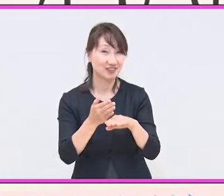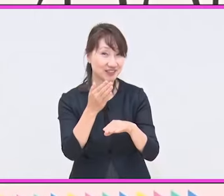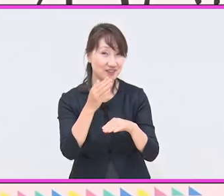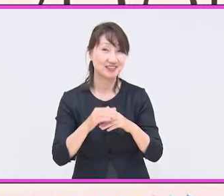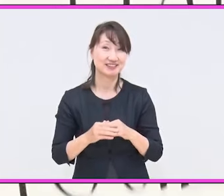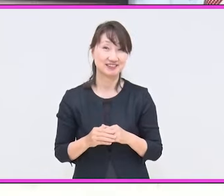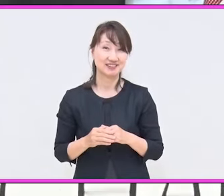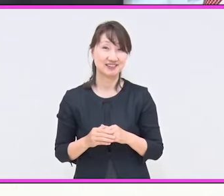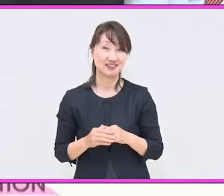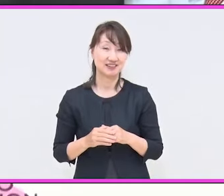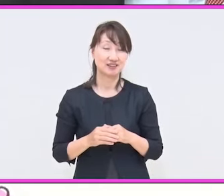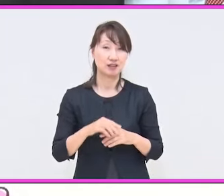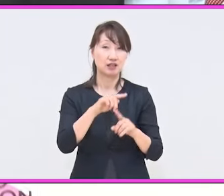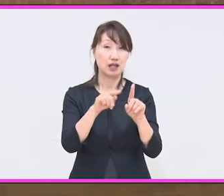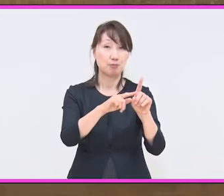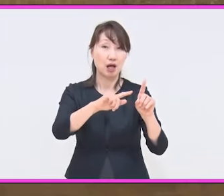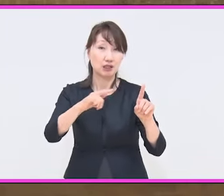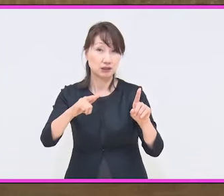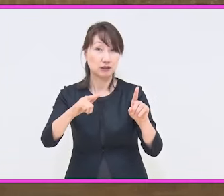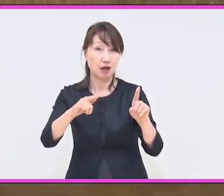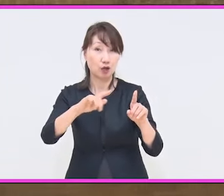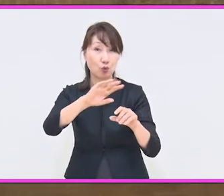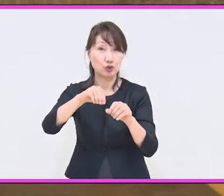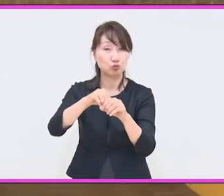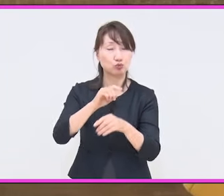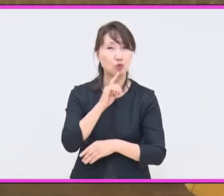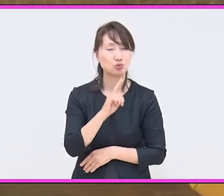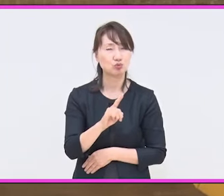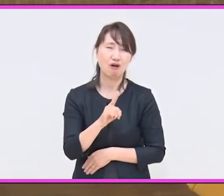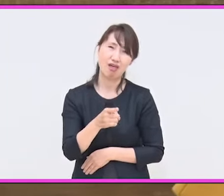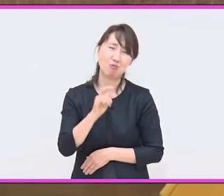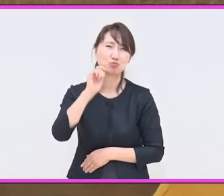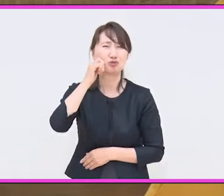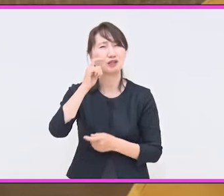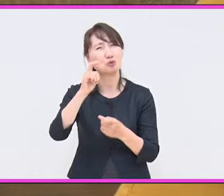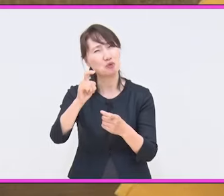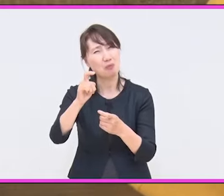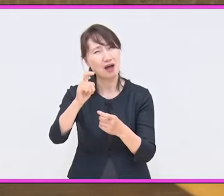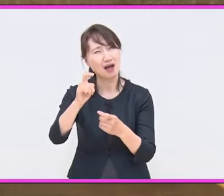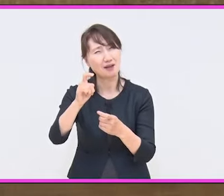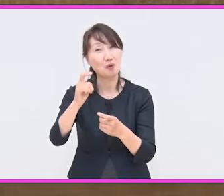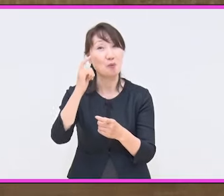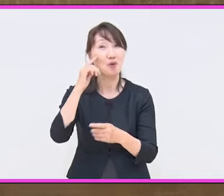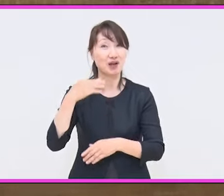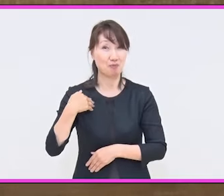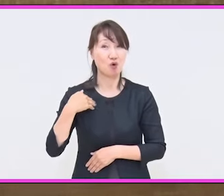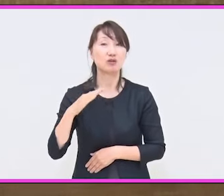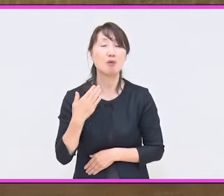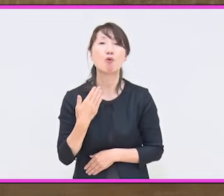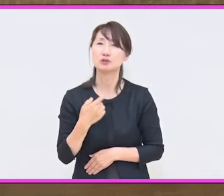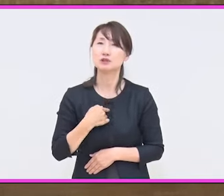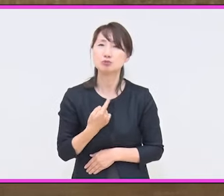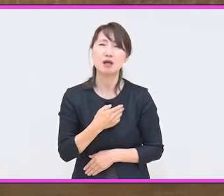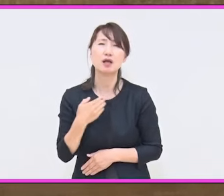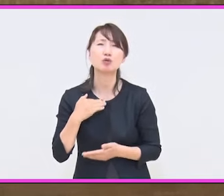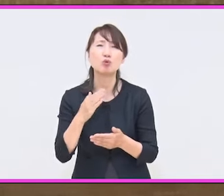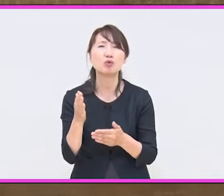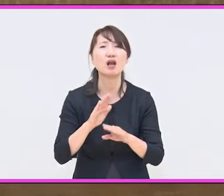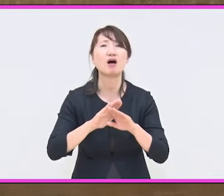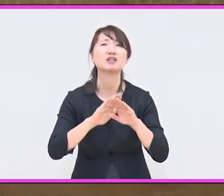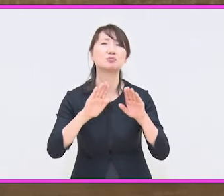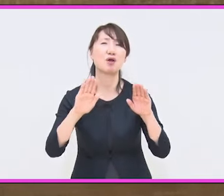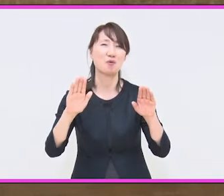ます、はい、ダイバーシティ&インクルージョンというと少し難しいように一見聞こえてしまうんですけれども、身近なことから自分も始めてみ